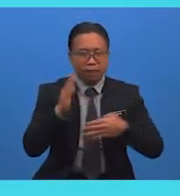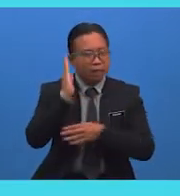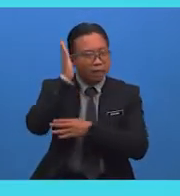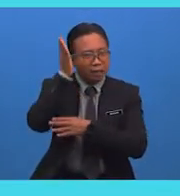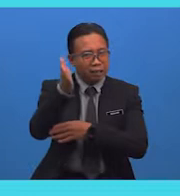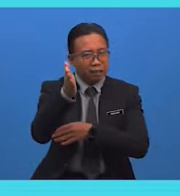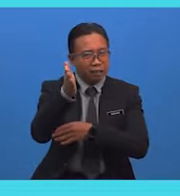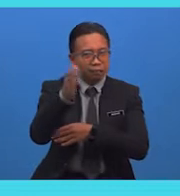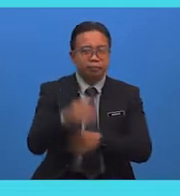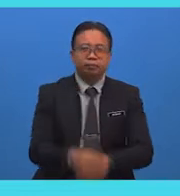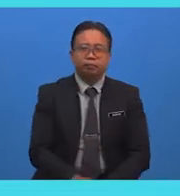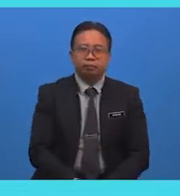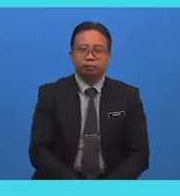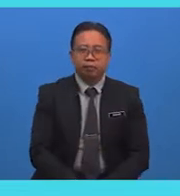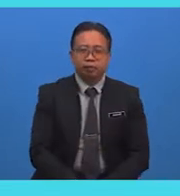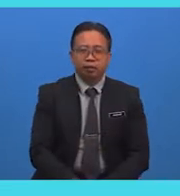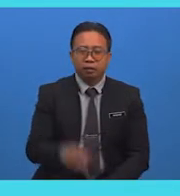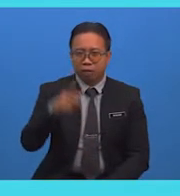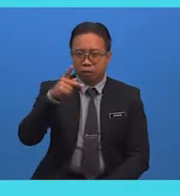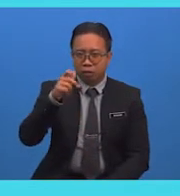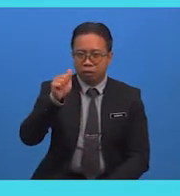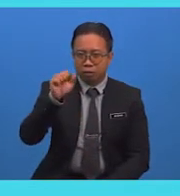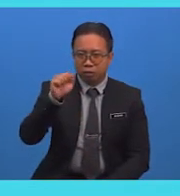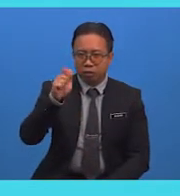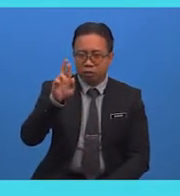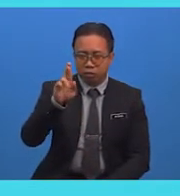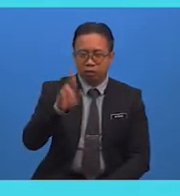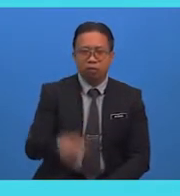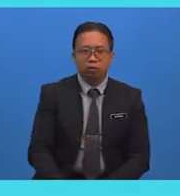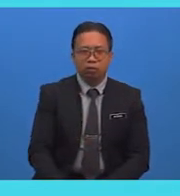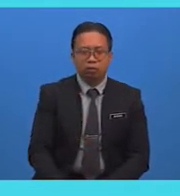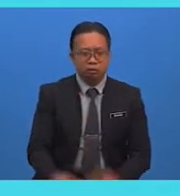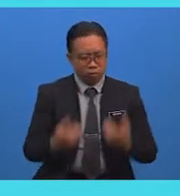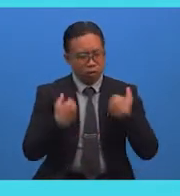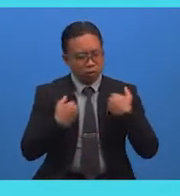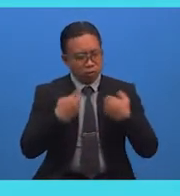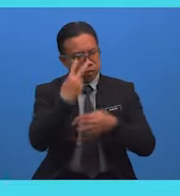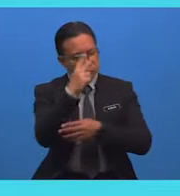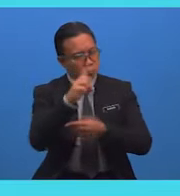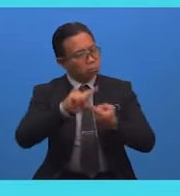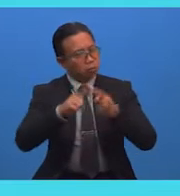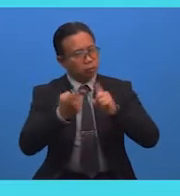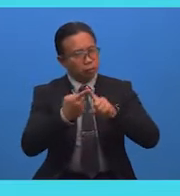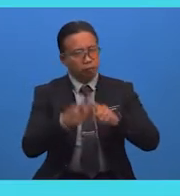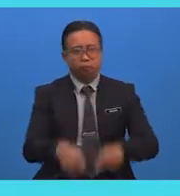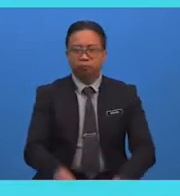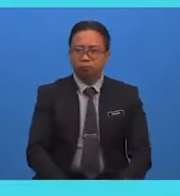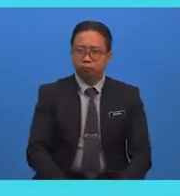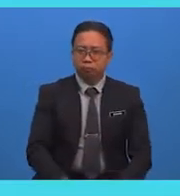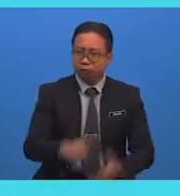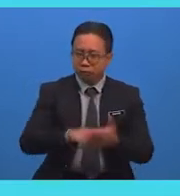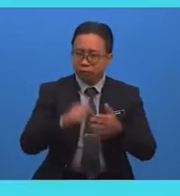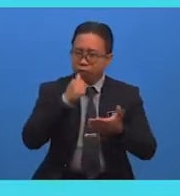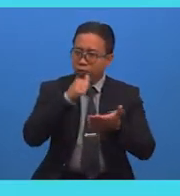akan menjadikan seseorang itu kasar peribadinya. Tidak hairanlah kalau kita dapat lihat di dada-dada